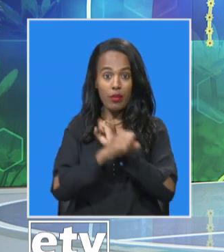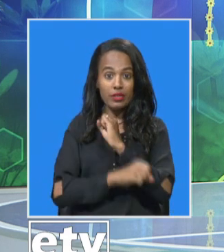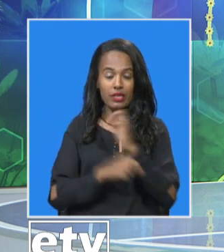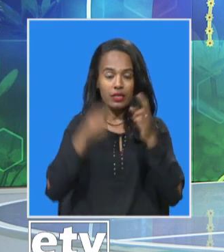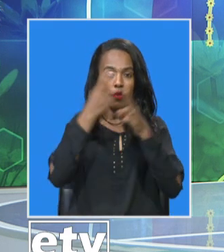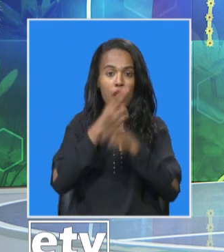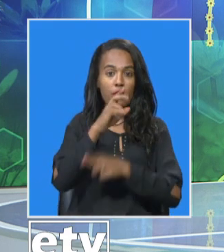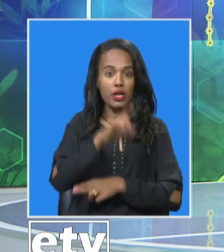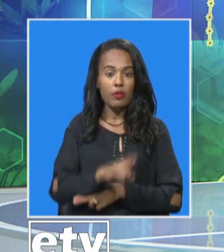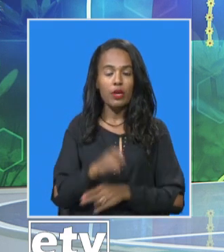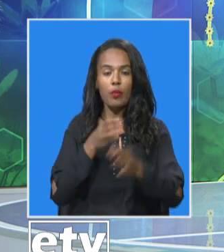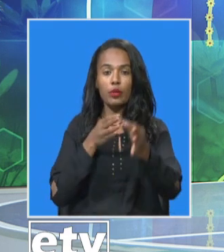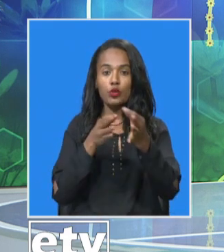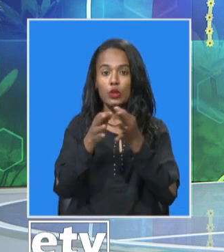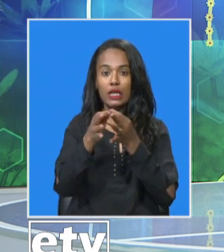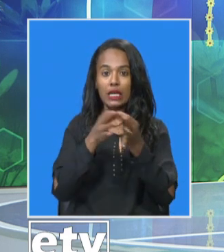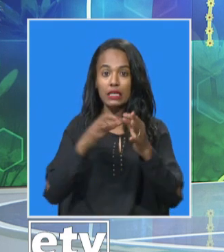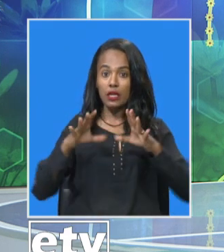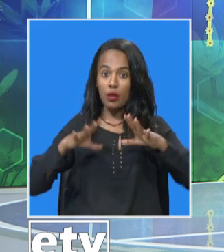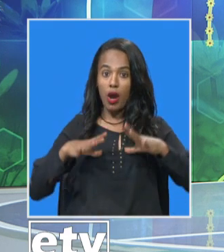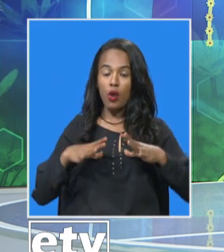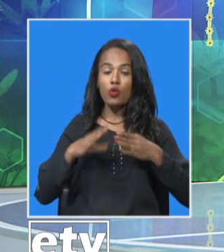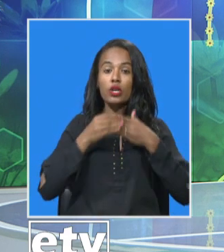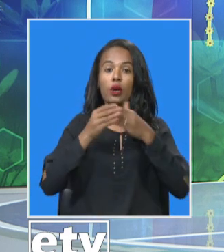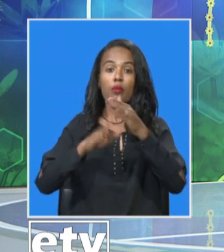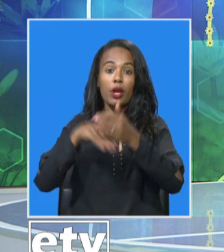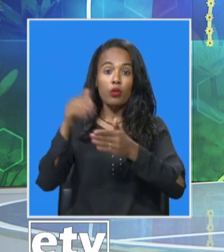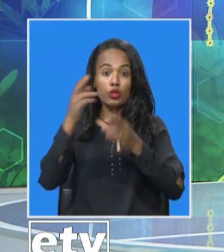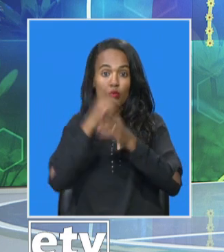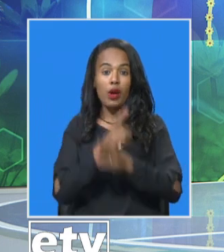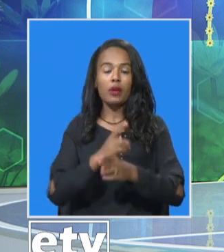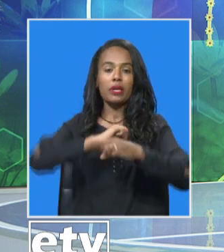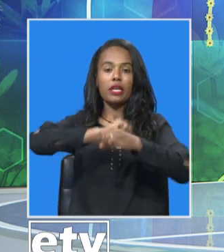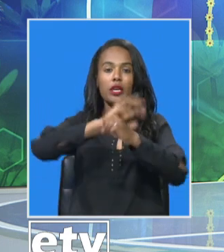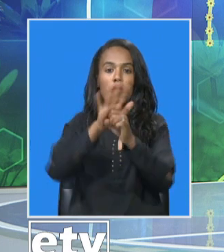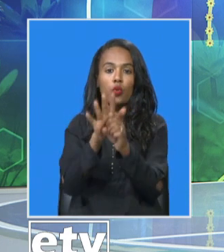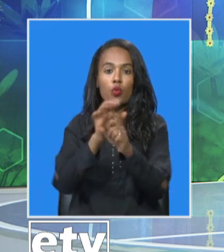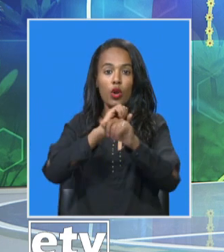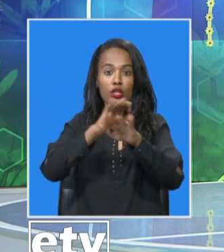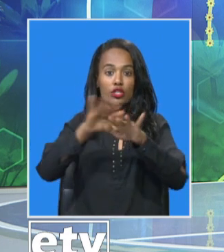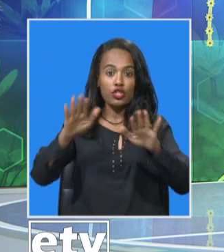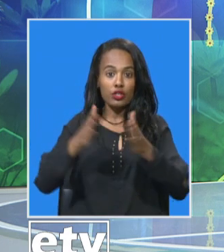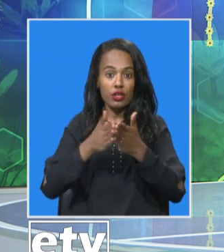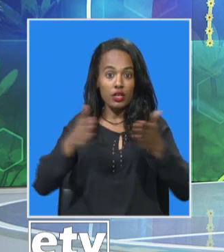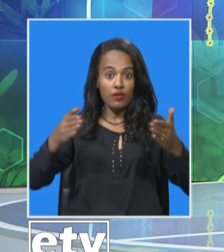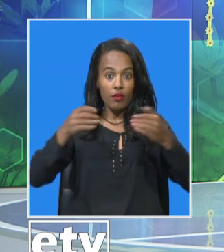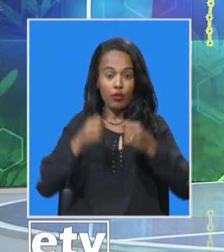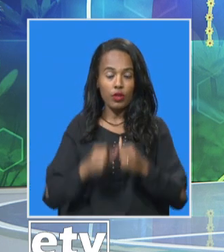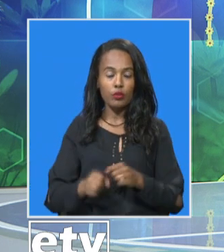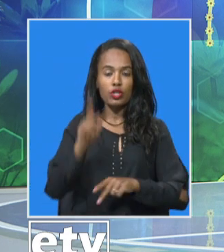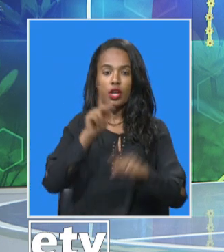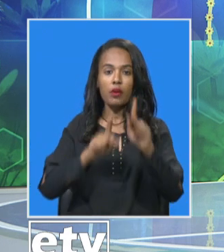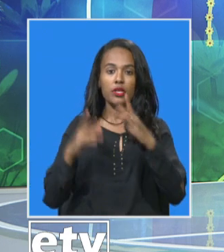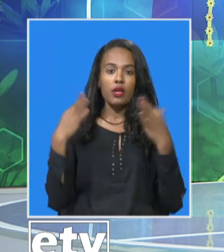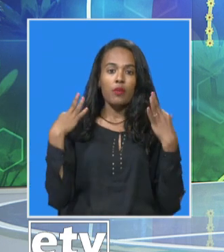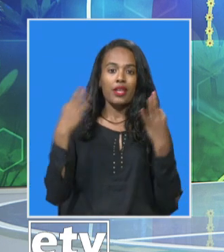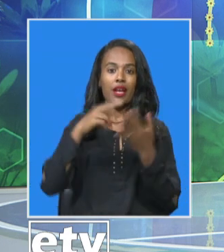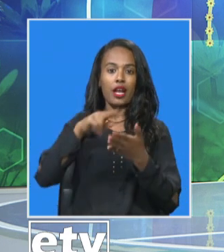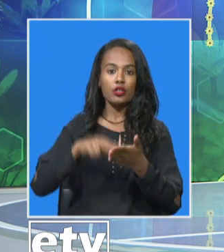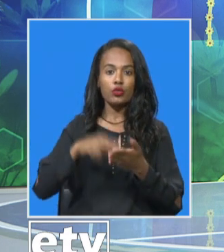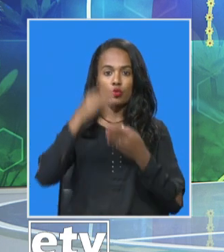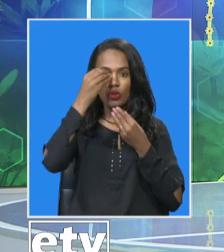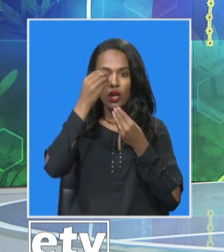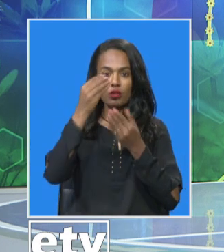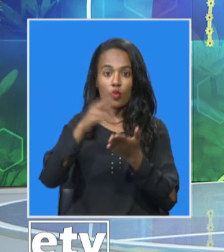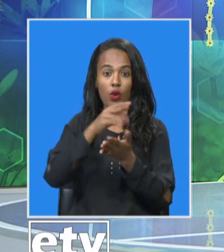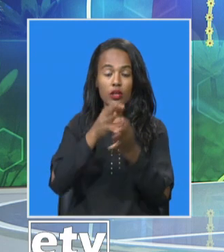ማክበር እንደሚገባቸው ተገለጸ። በዓሉን ከመመሪያ ውጭ ማክበር የኮሮና ቫይረስ ስርጭትን ሊያስፋፋው እንደሚችልም የህብረተሰብ ጤና ኢንስቲትዩት